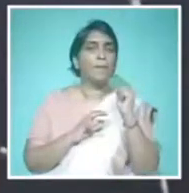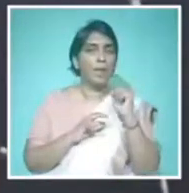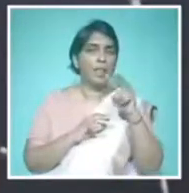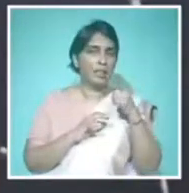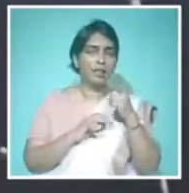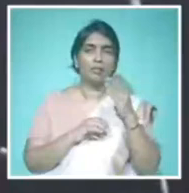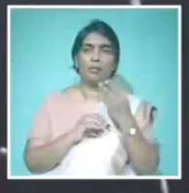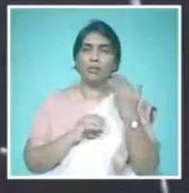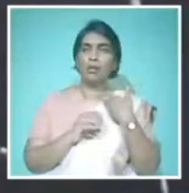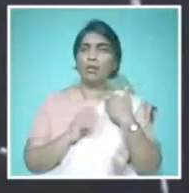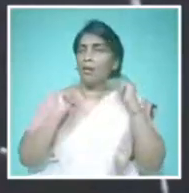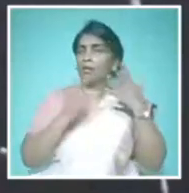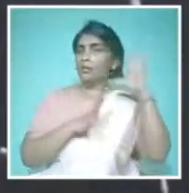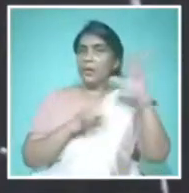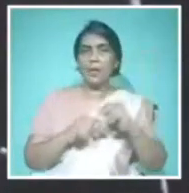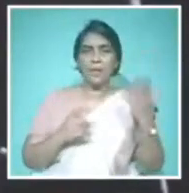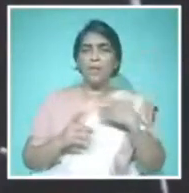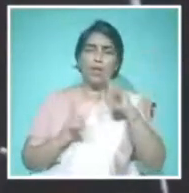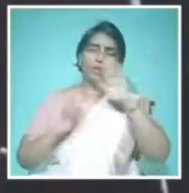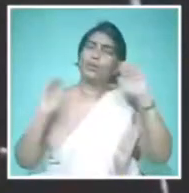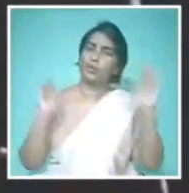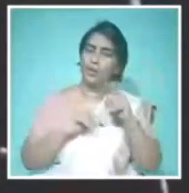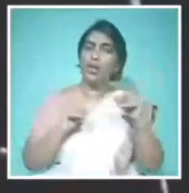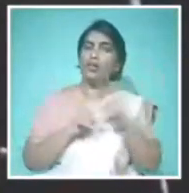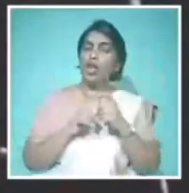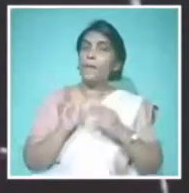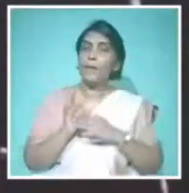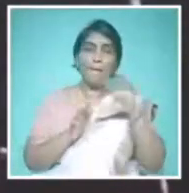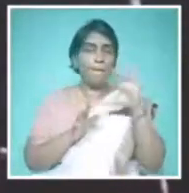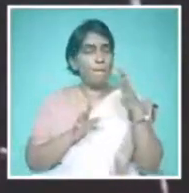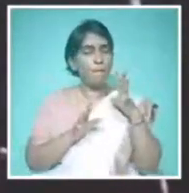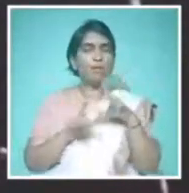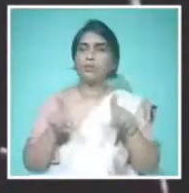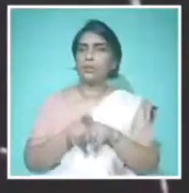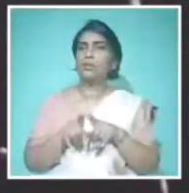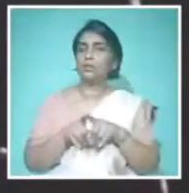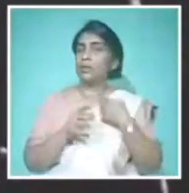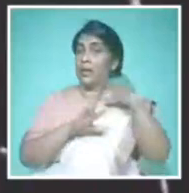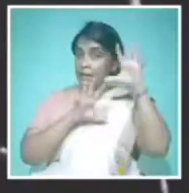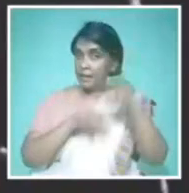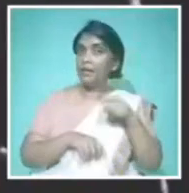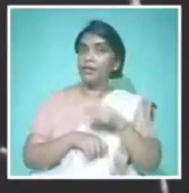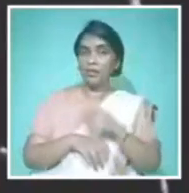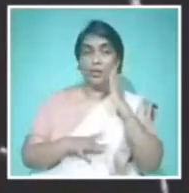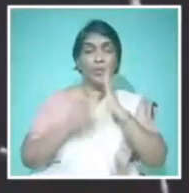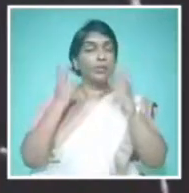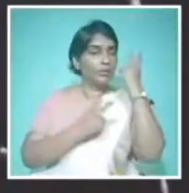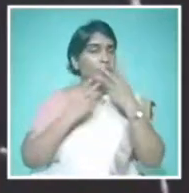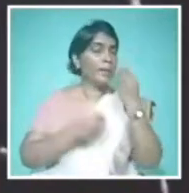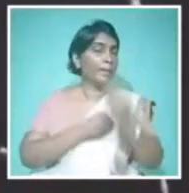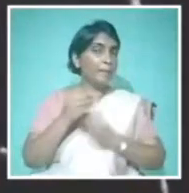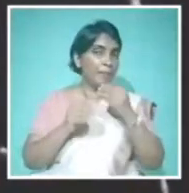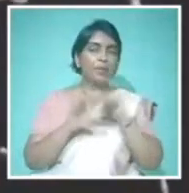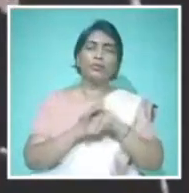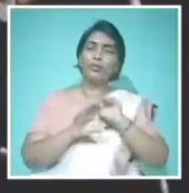150-200ක් අපිට මේ ප්‍රමාණය ගේන්න බෑ. අවම වශයෙන් ඩොලර් මිලියන 500කට වක්වත් මේක ගේන්න නම් මේ සංචාරක කර්මාන්තයේ තියෙන